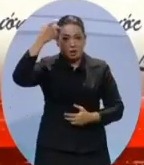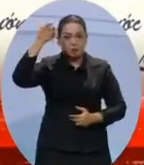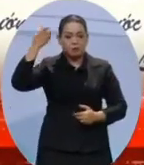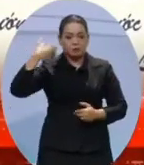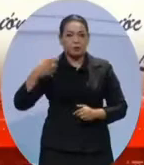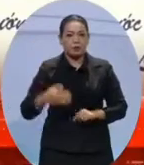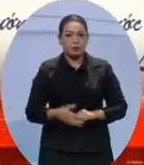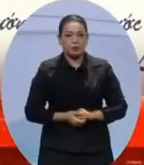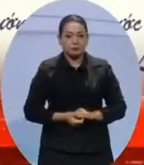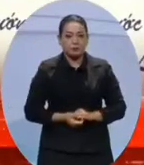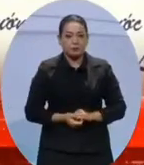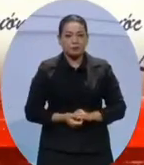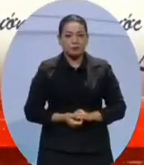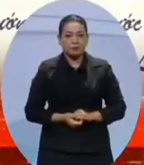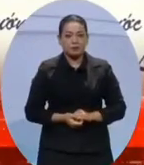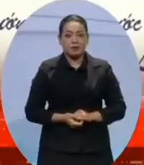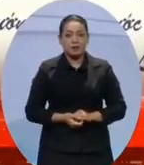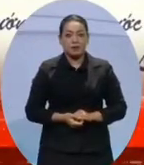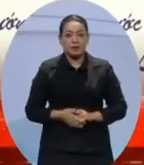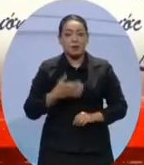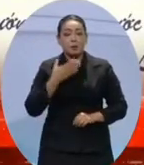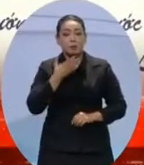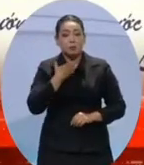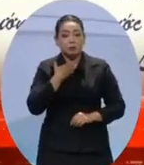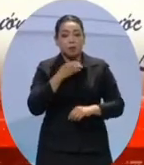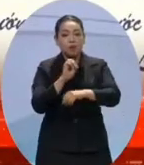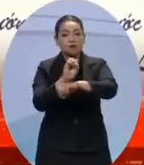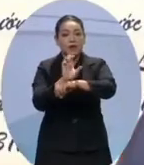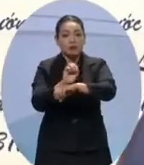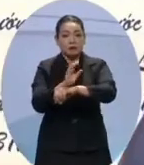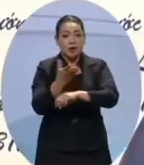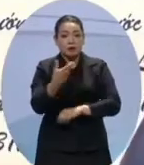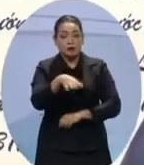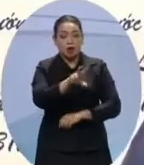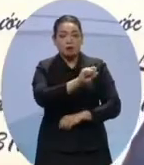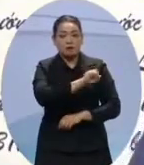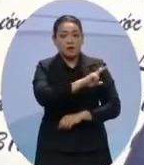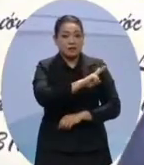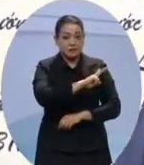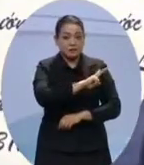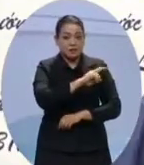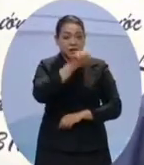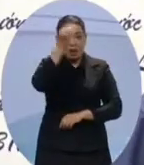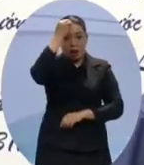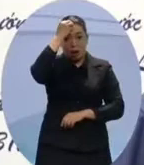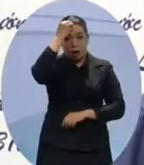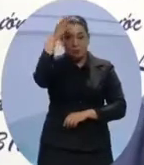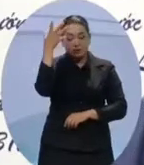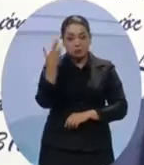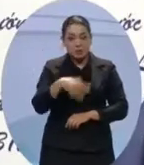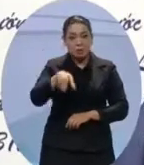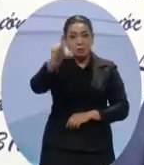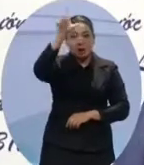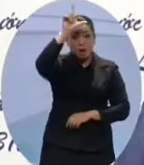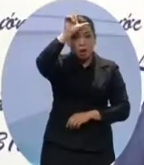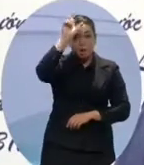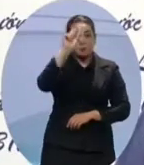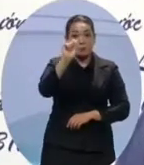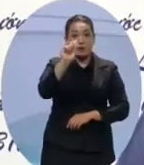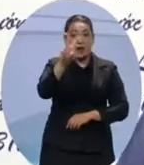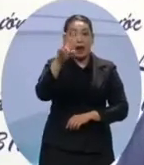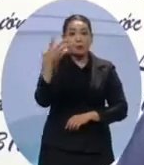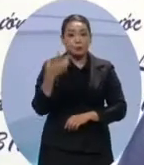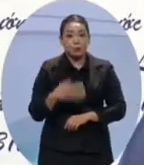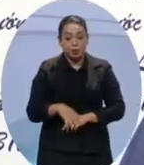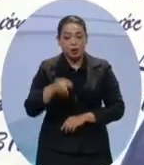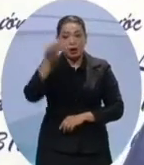12 có thêm những hiểu biết về tư vấn tuyển sinh hướng nghiệp trong năm học này, có những cái lựa chọn cho